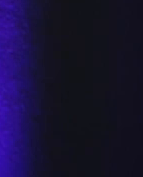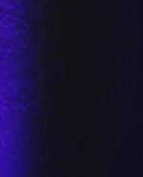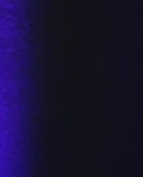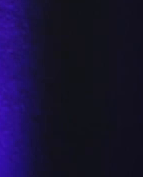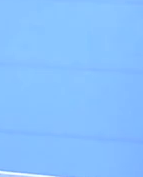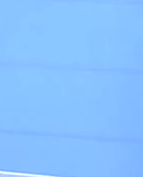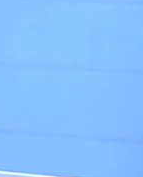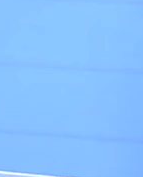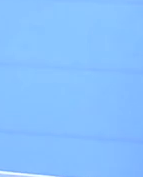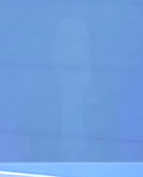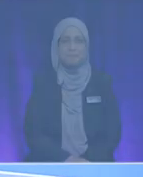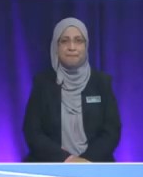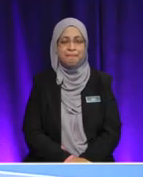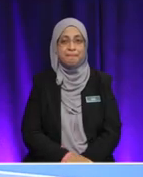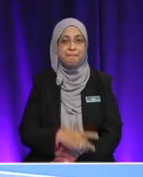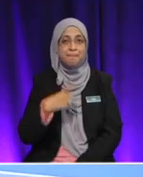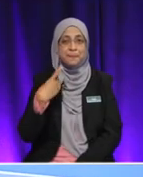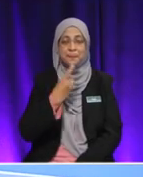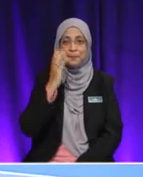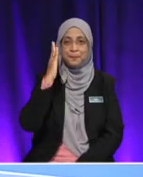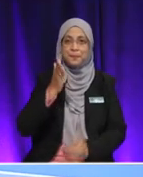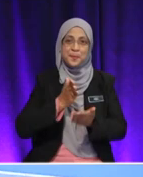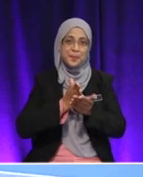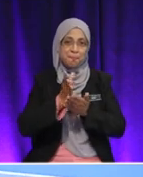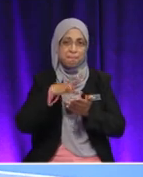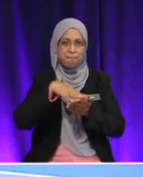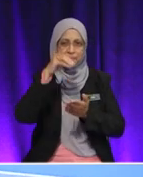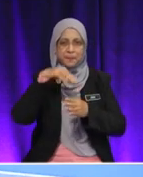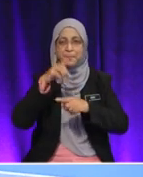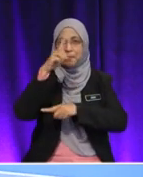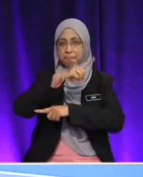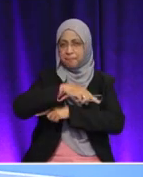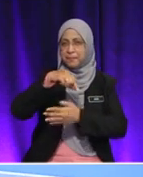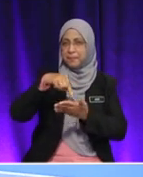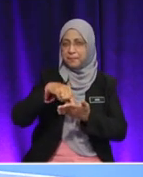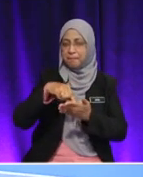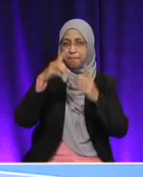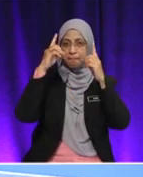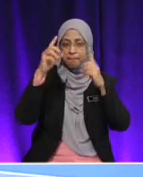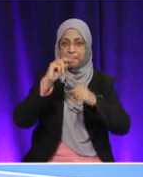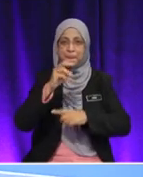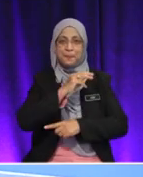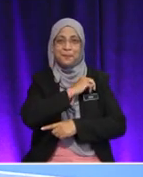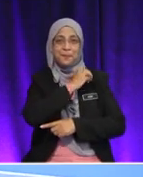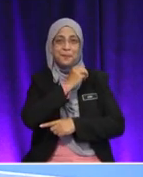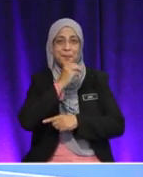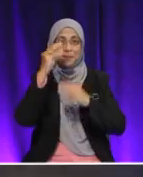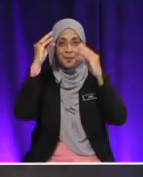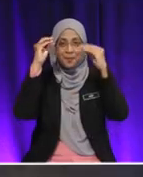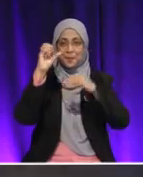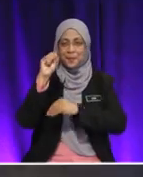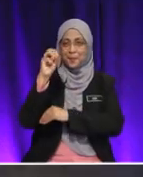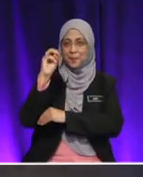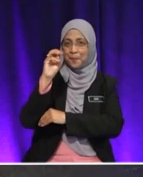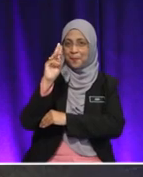baik kita akan meneruskan mata pelajaran kita pada hari ini yaitu pendidikan moral apa kabar